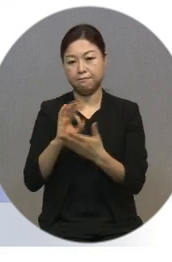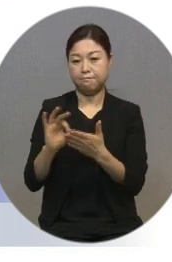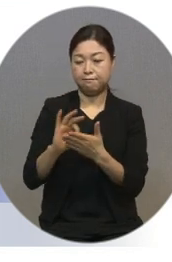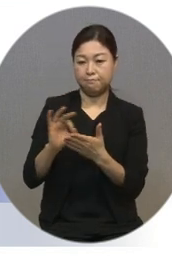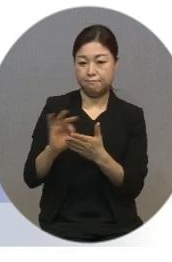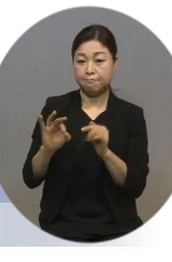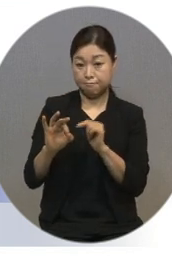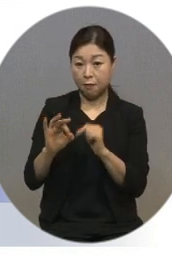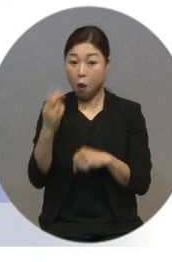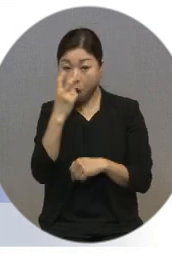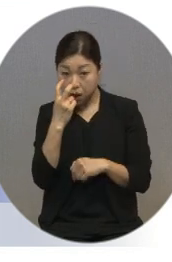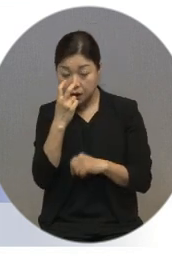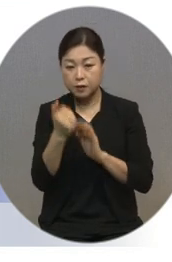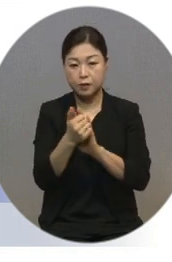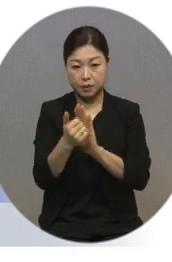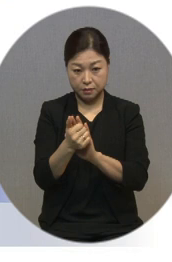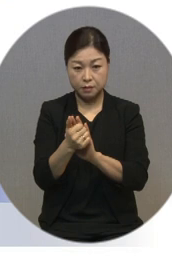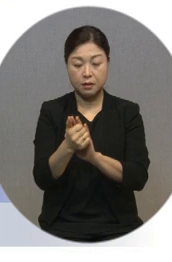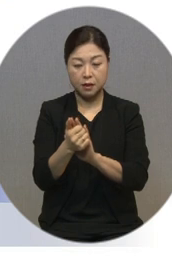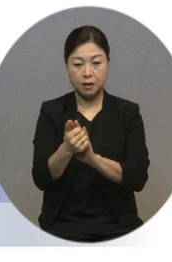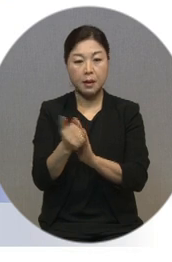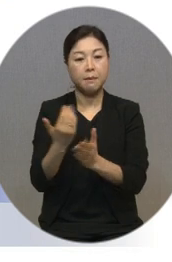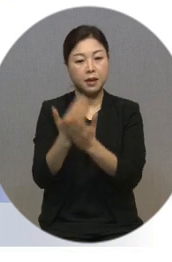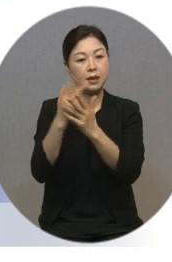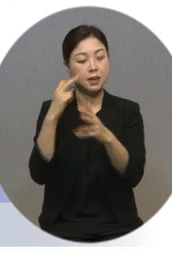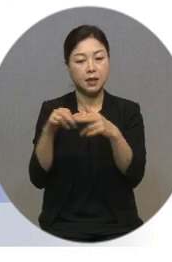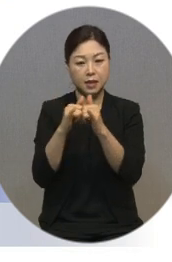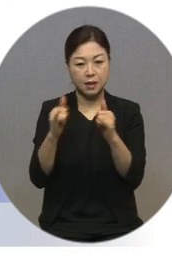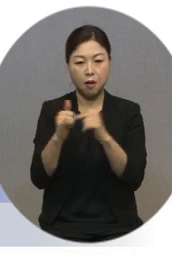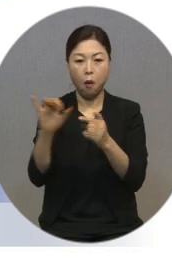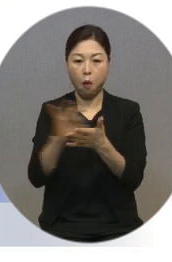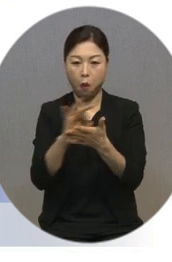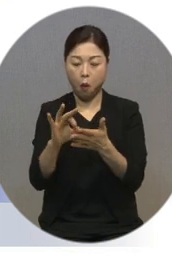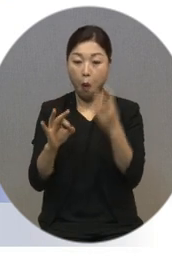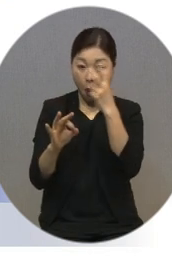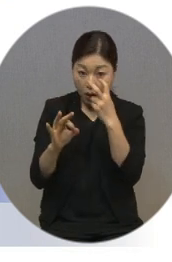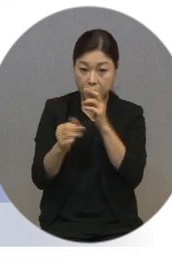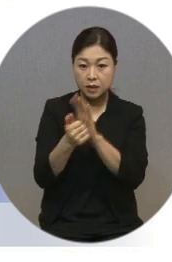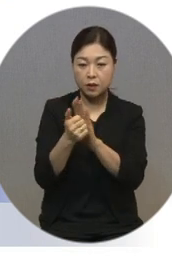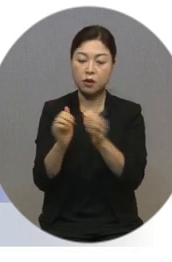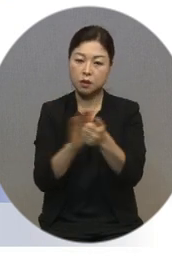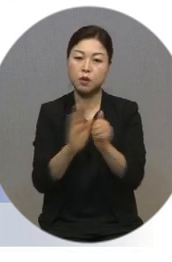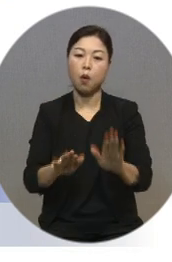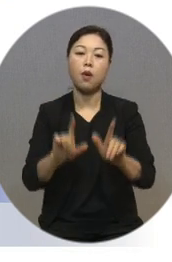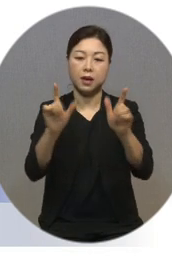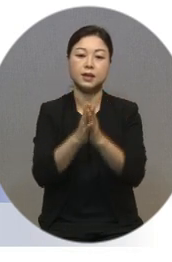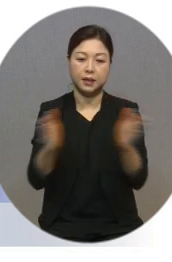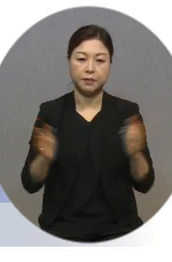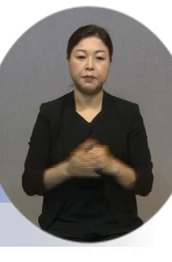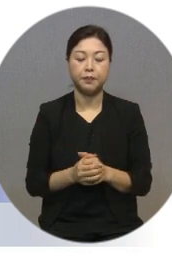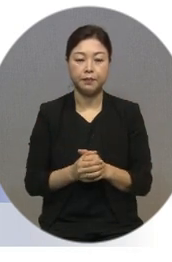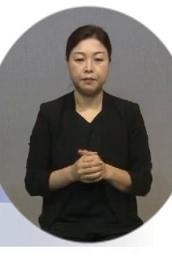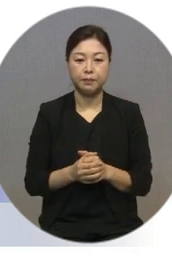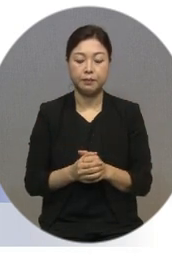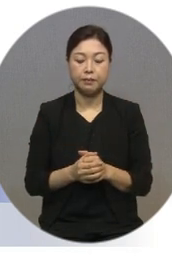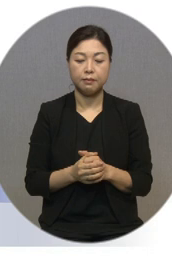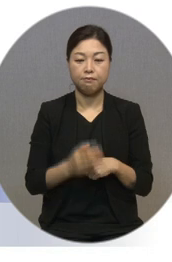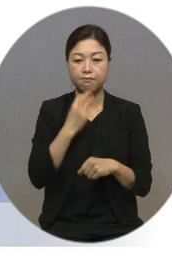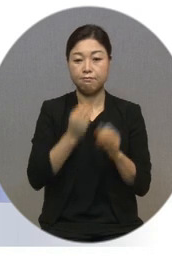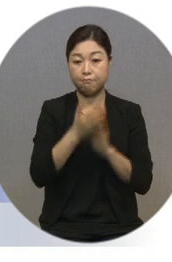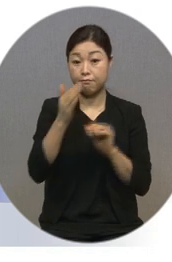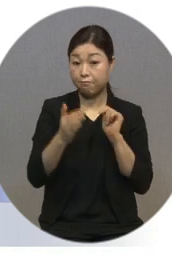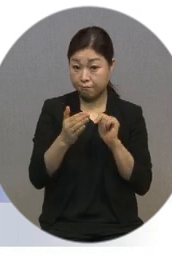금정 관리를 돕는이 발달 장애인 재정 관리 지원 서비스도 올해부터 실시합니다뿐만 아니라